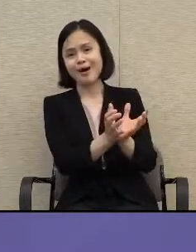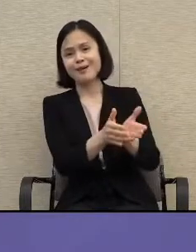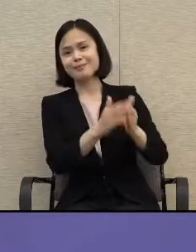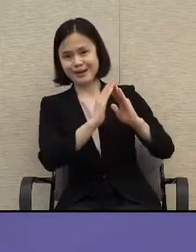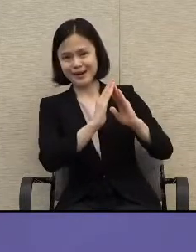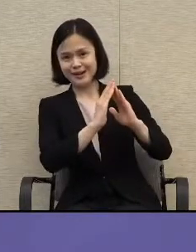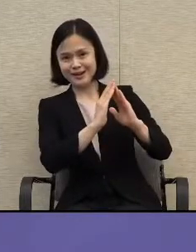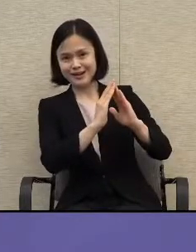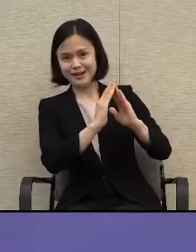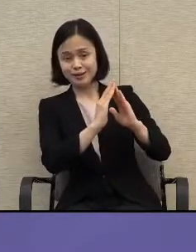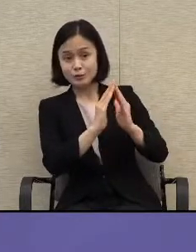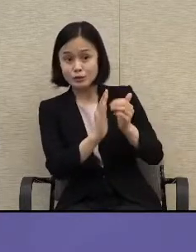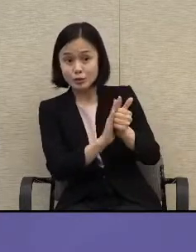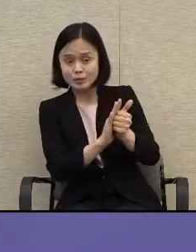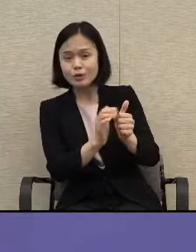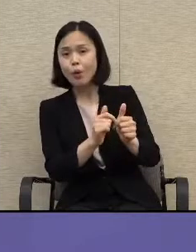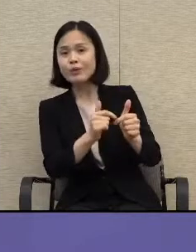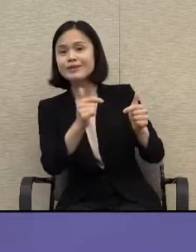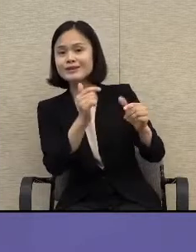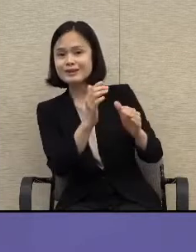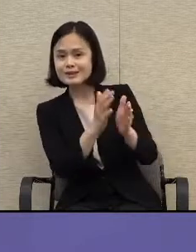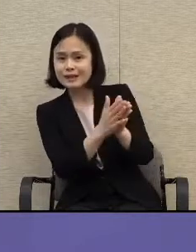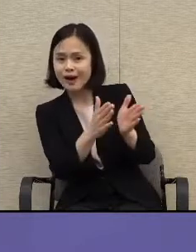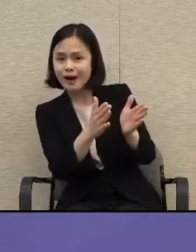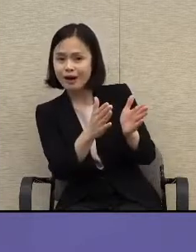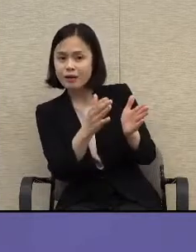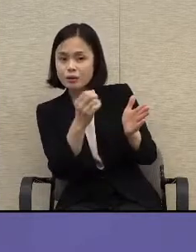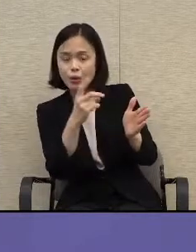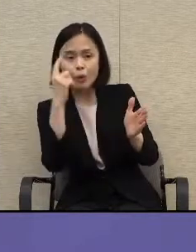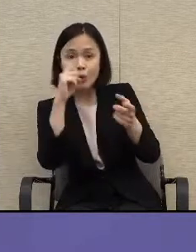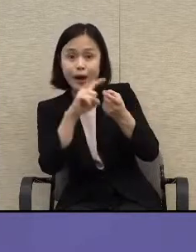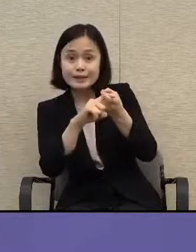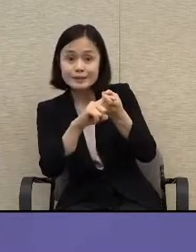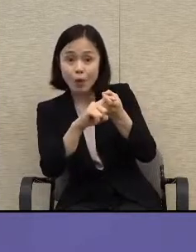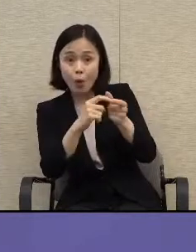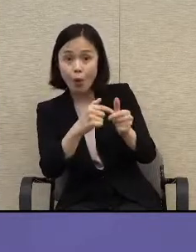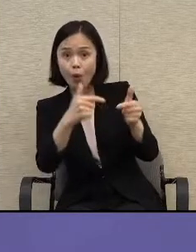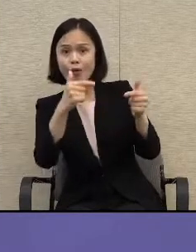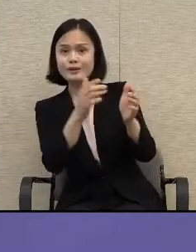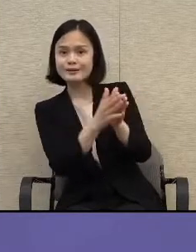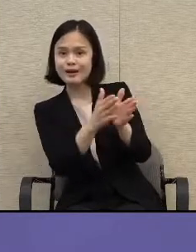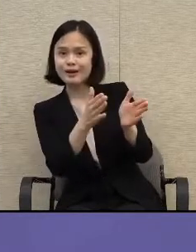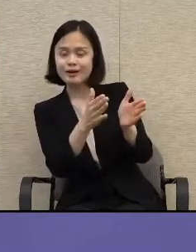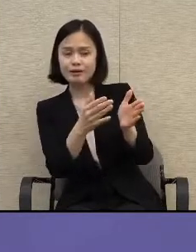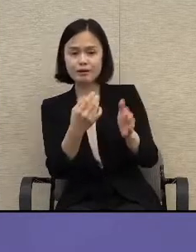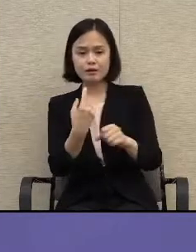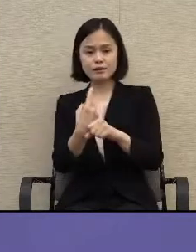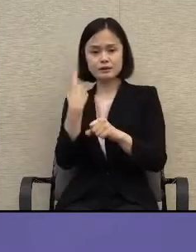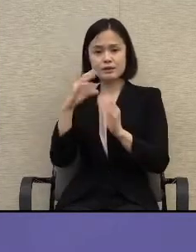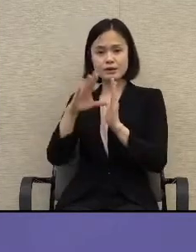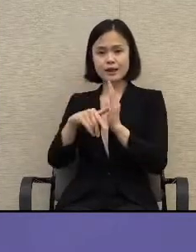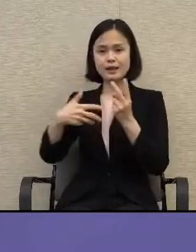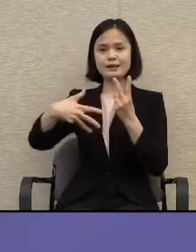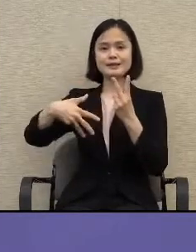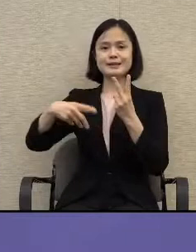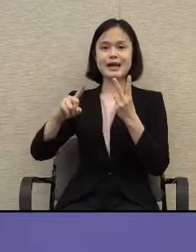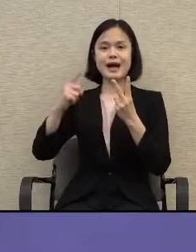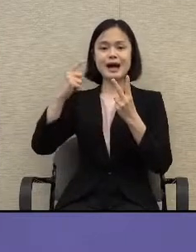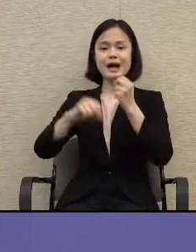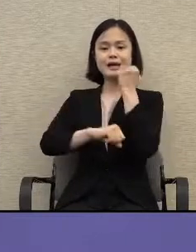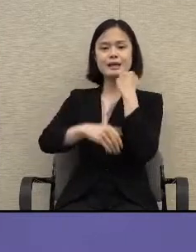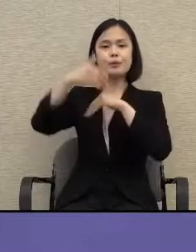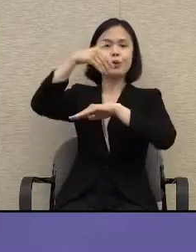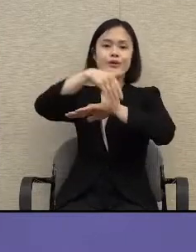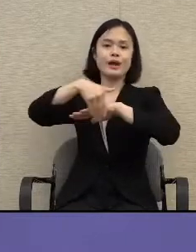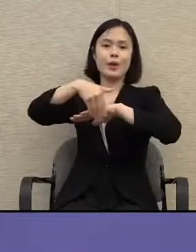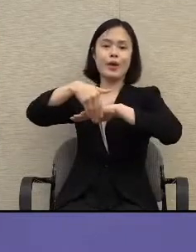확대되어 왔고 관심도 많고, 또 작년에 2차 기본계획이 발표가 되면서 실질적으로 정책적인